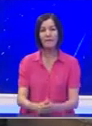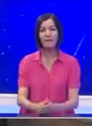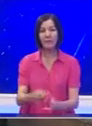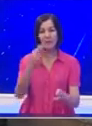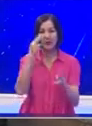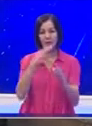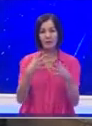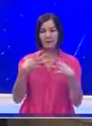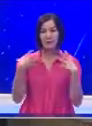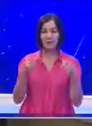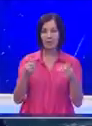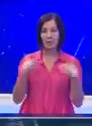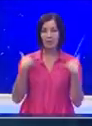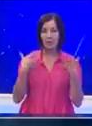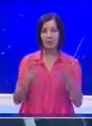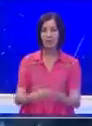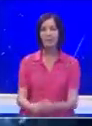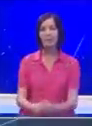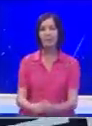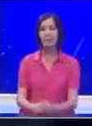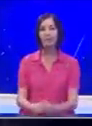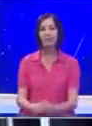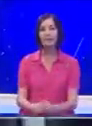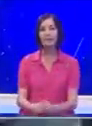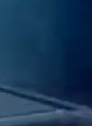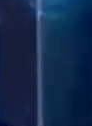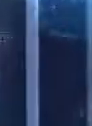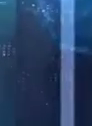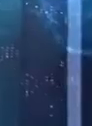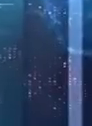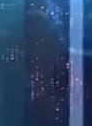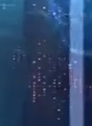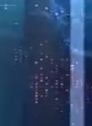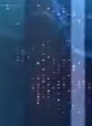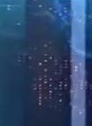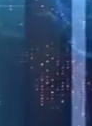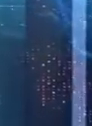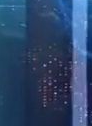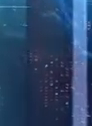Ағамыздың да денсаулығы мықты болсын. Шалқар Нұрмұхамбет, Абылай Құттықбай, Айдос Қалиев, Жетісу арнасы.